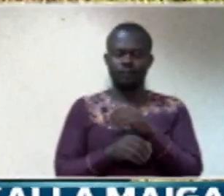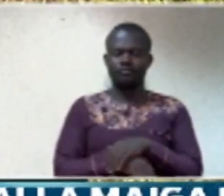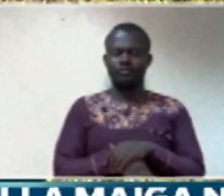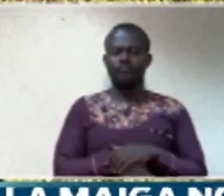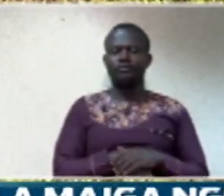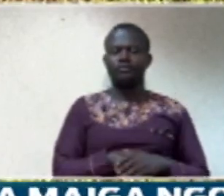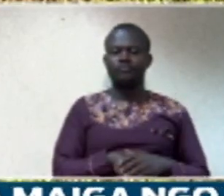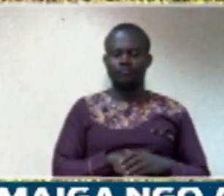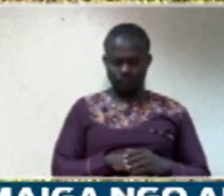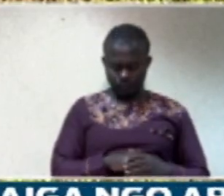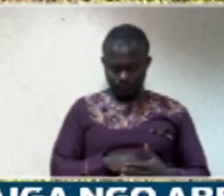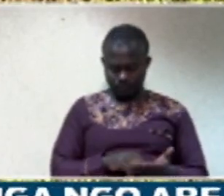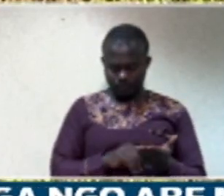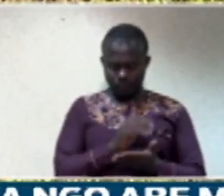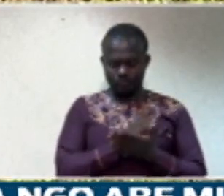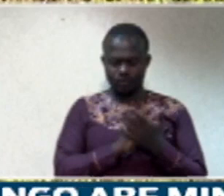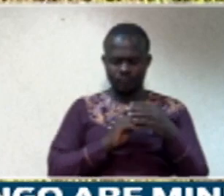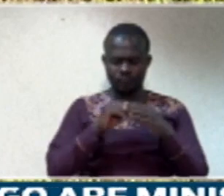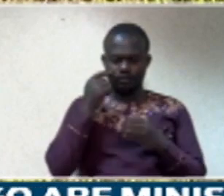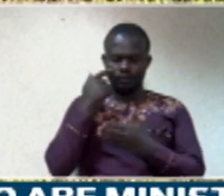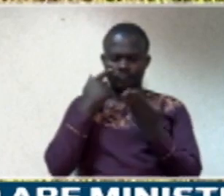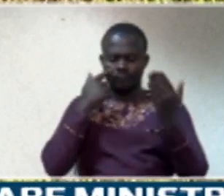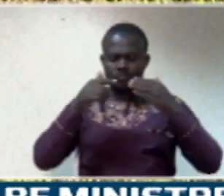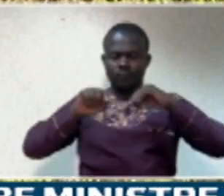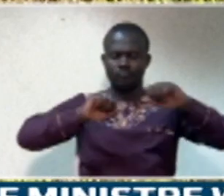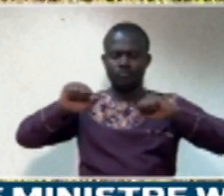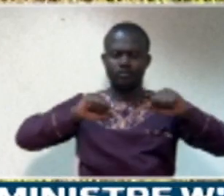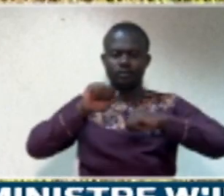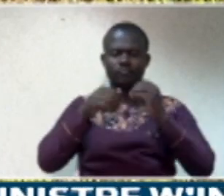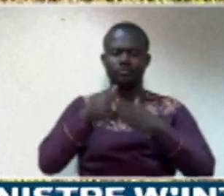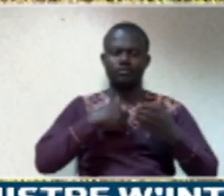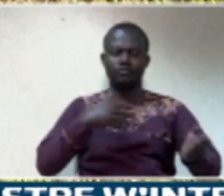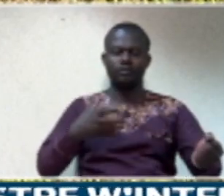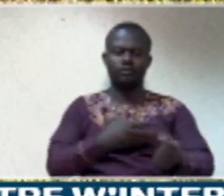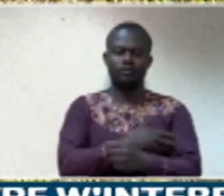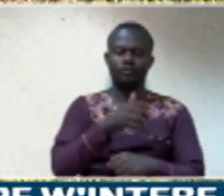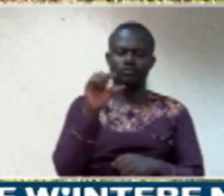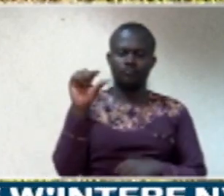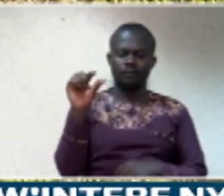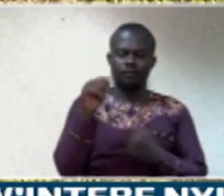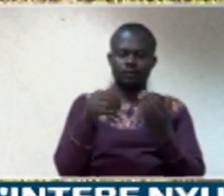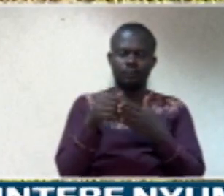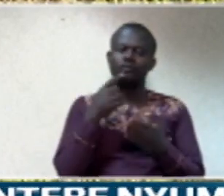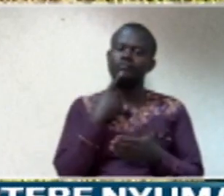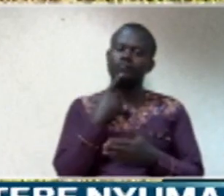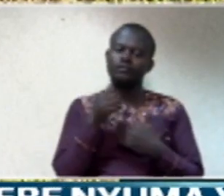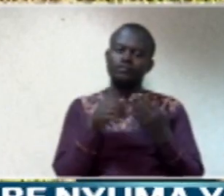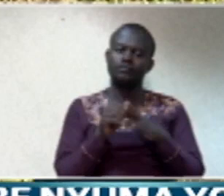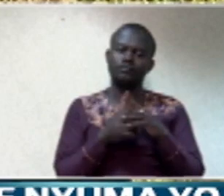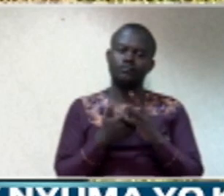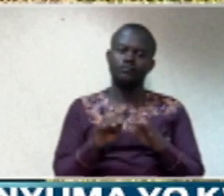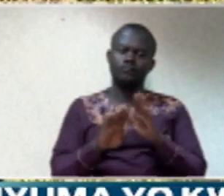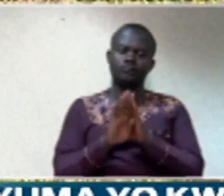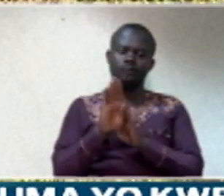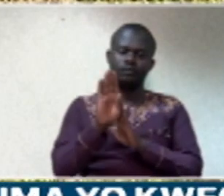nta kibazo gihari gikomeye, imitingito yari ikiri hasi gifite ingufu nkeya. Kuwa mbere bitangira kuzamuka buhoro